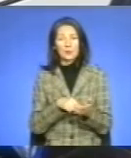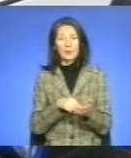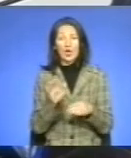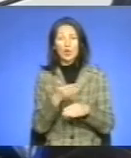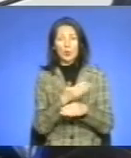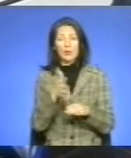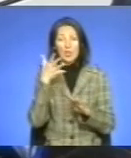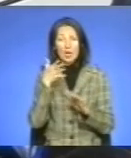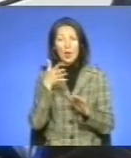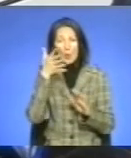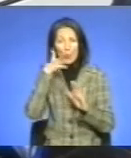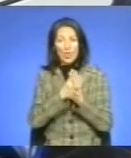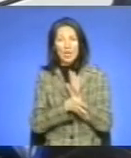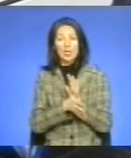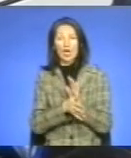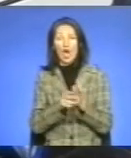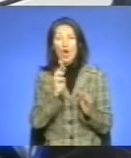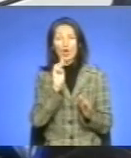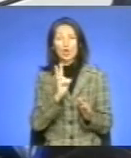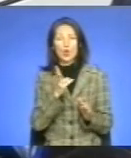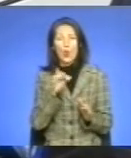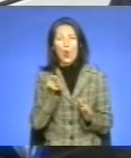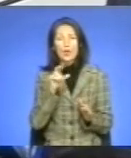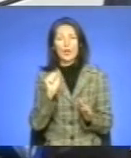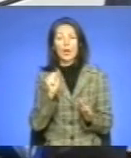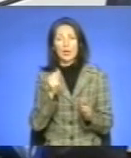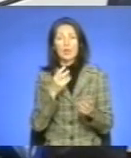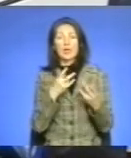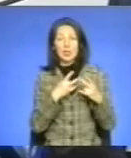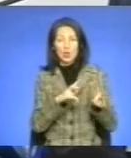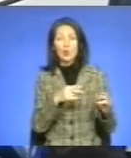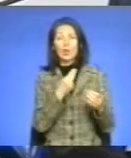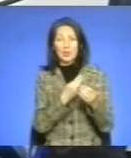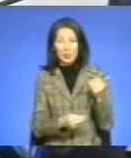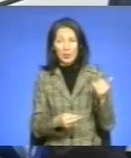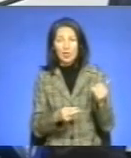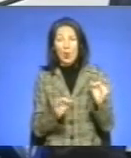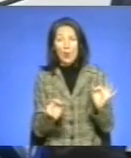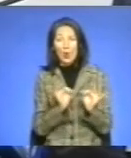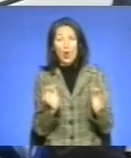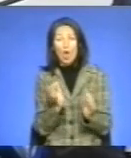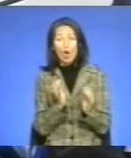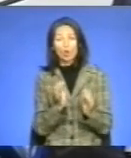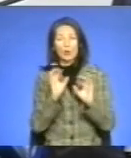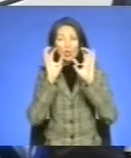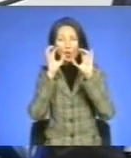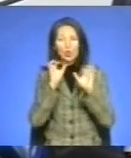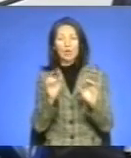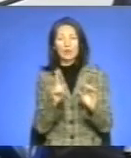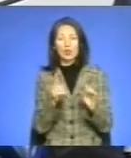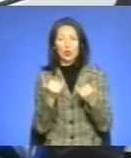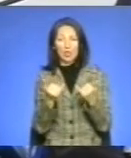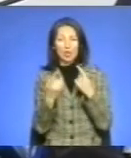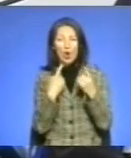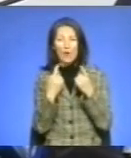Розмежування понять шкоди і збитки в природоохоронному законодавстві, те, що зараз говорили